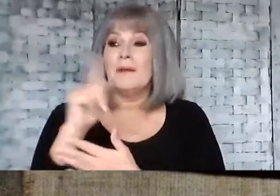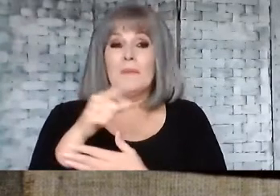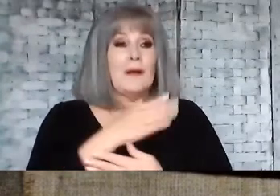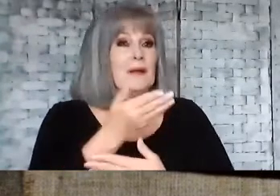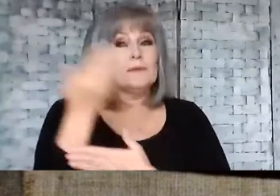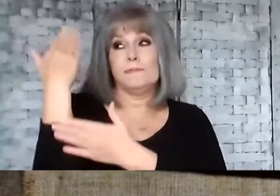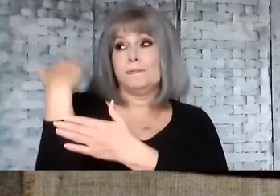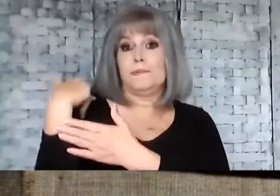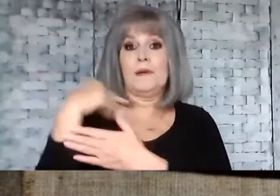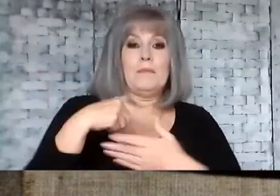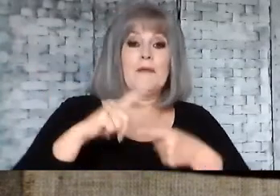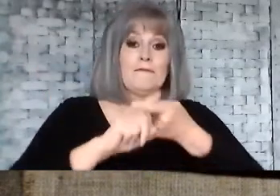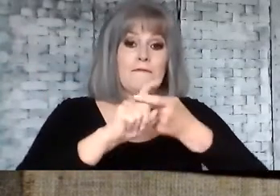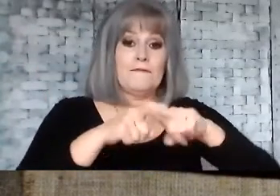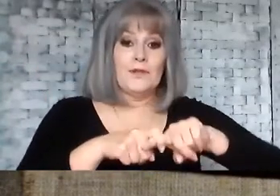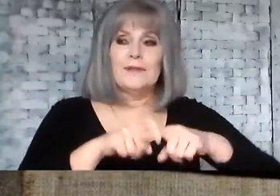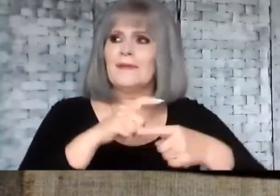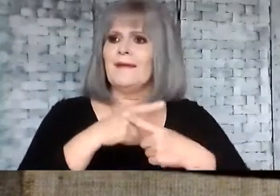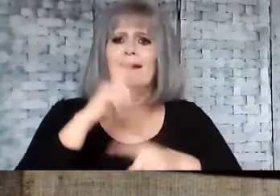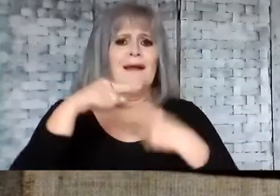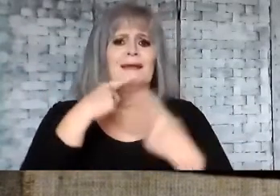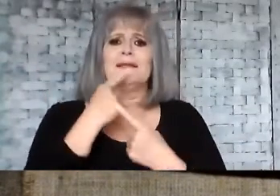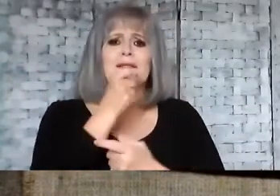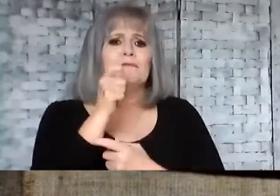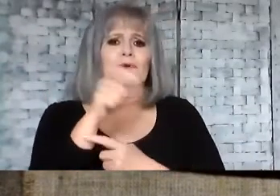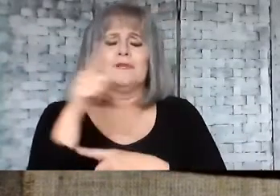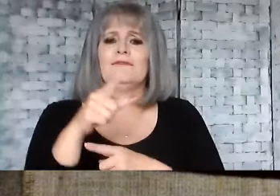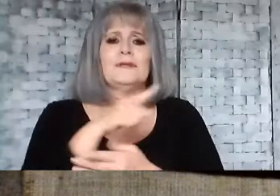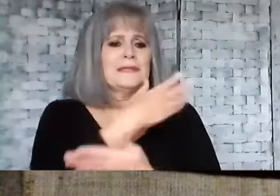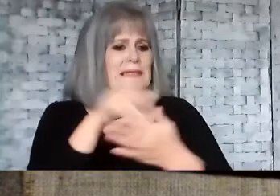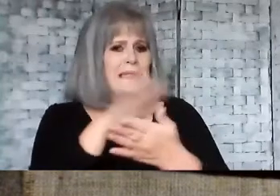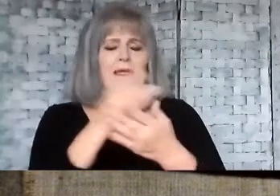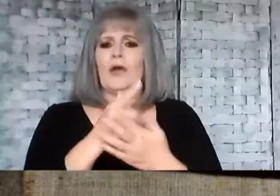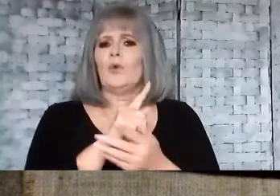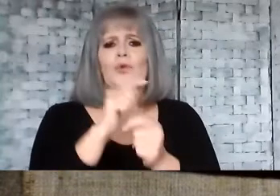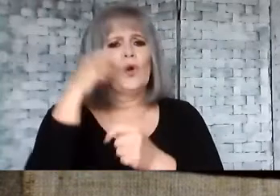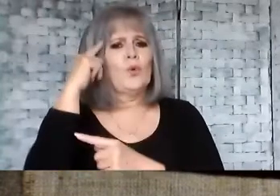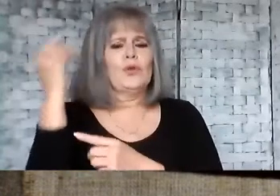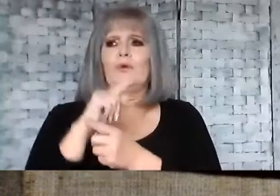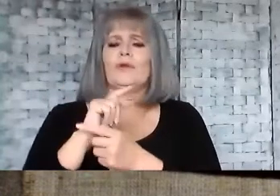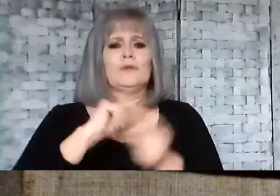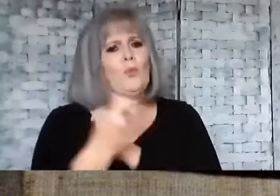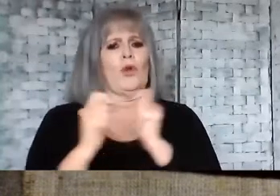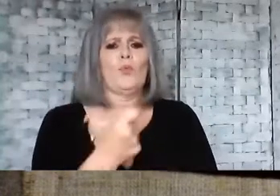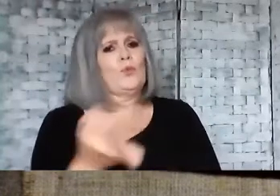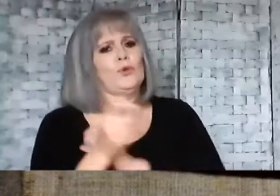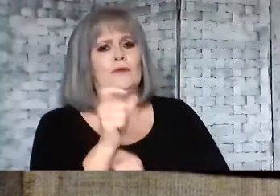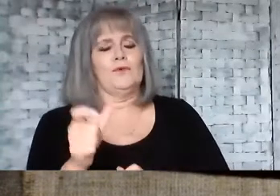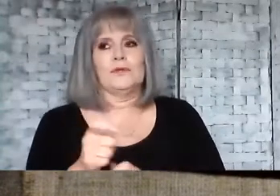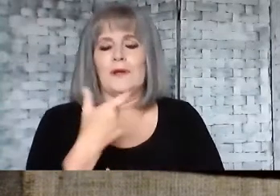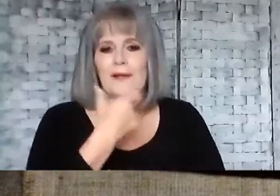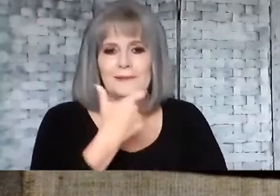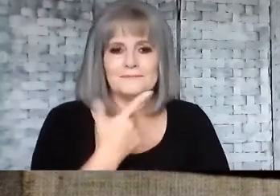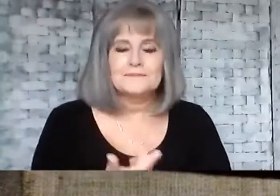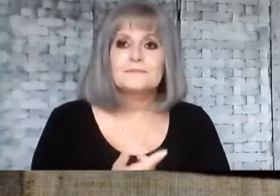altyd verkeerd omgekry. Die liedjie is mos, as die lewe storms woedend om jou slaan, hy het altyd gesê, as die lewe om jou storm, moet jy woes om jou